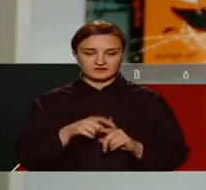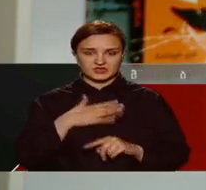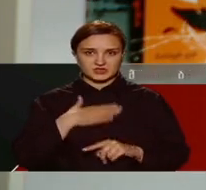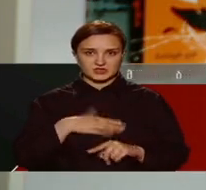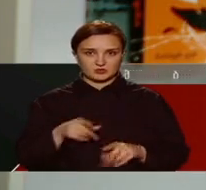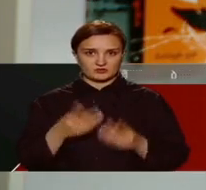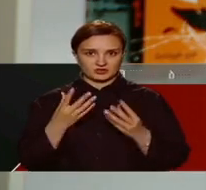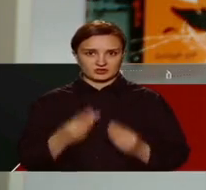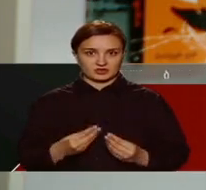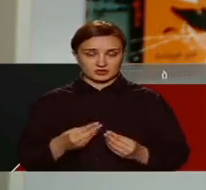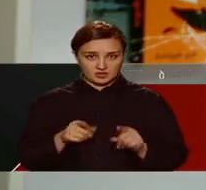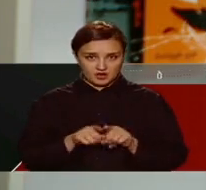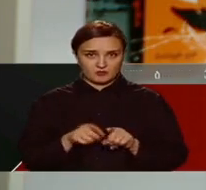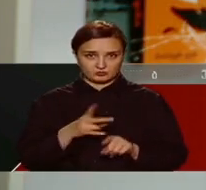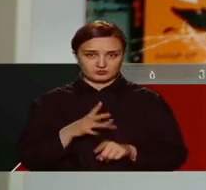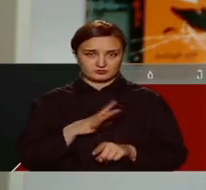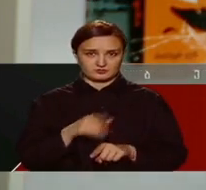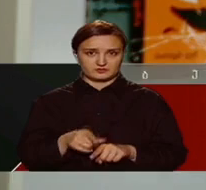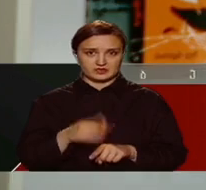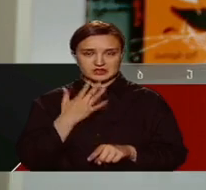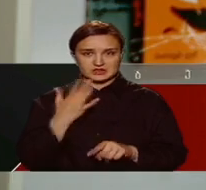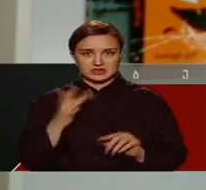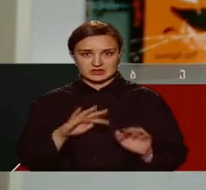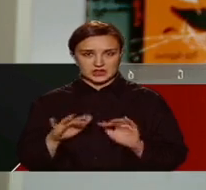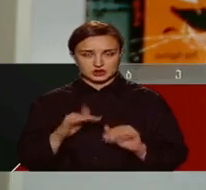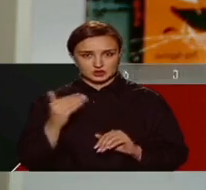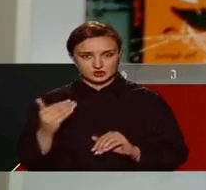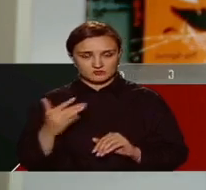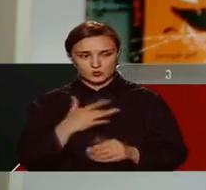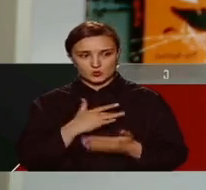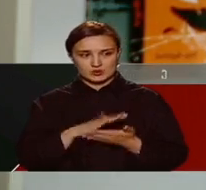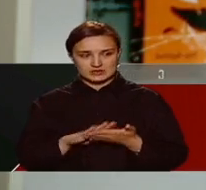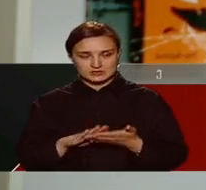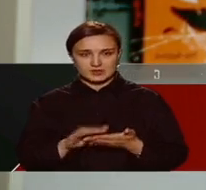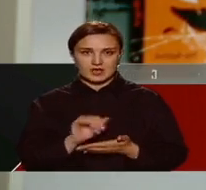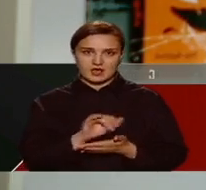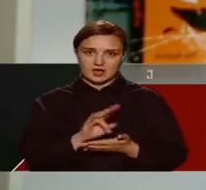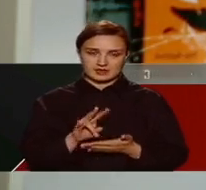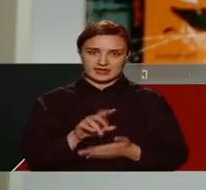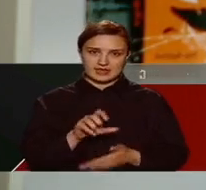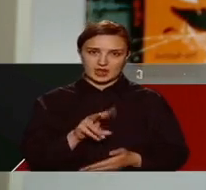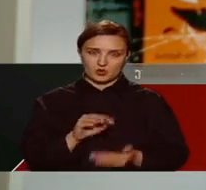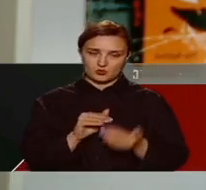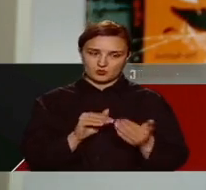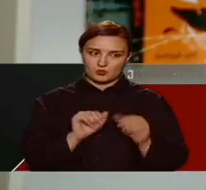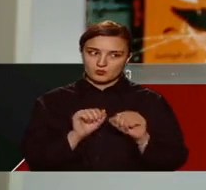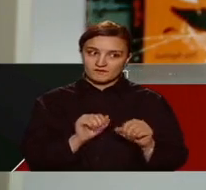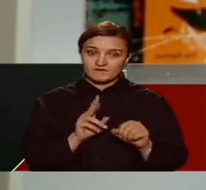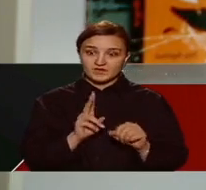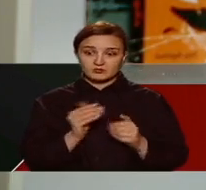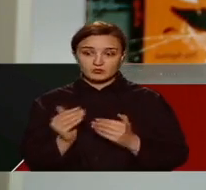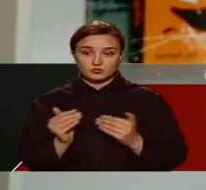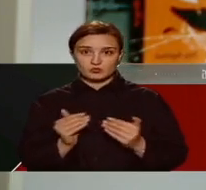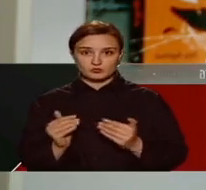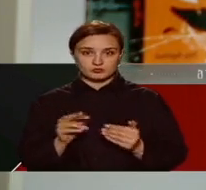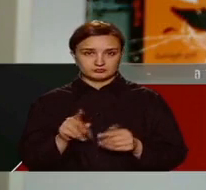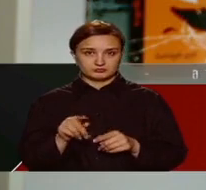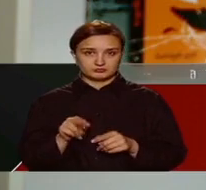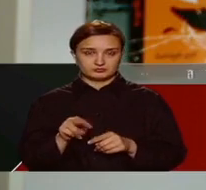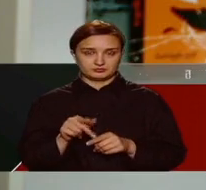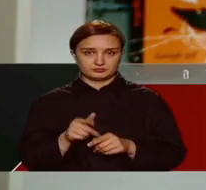დღით. ესე ხო შეიძლებოდა იქ ყოფილიყო ნაცების მომხრეები, გულწრფელი, ან რა ვიცი, ლელოს მომხრეები, ვიღაც მომხრეები. იქვე